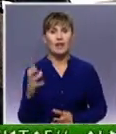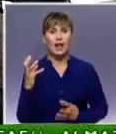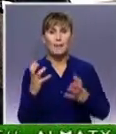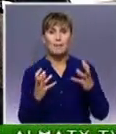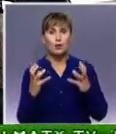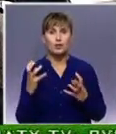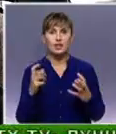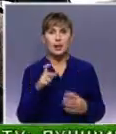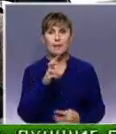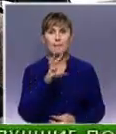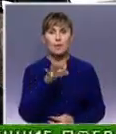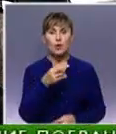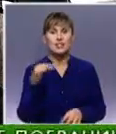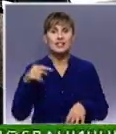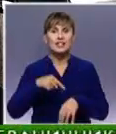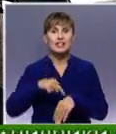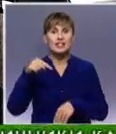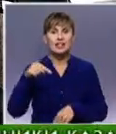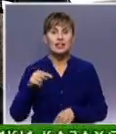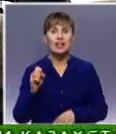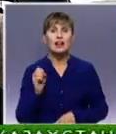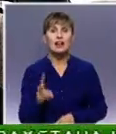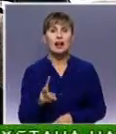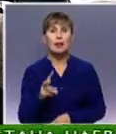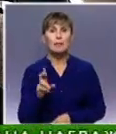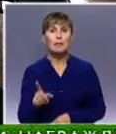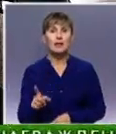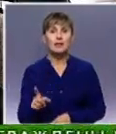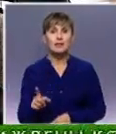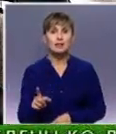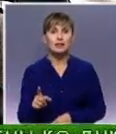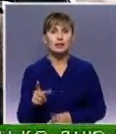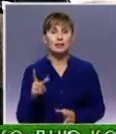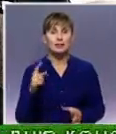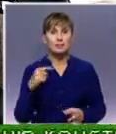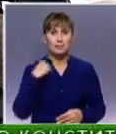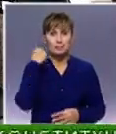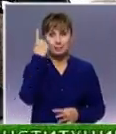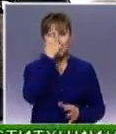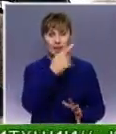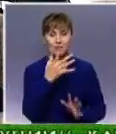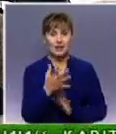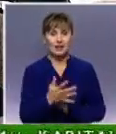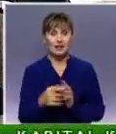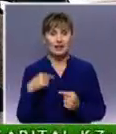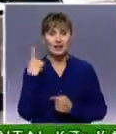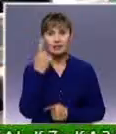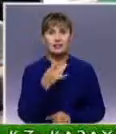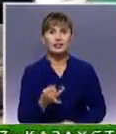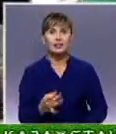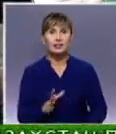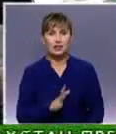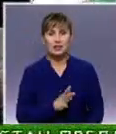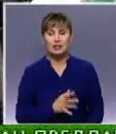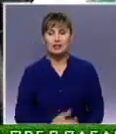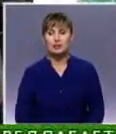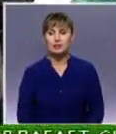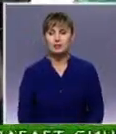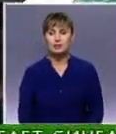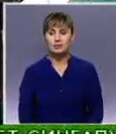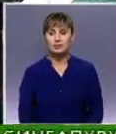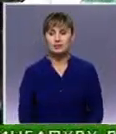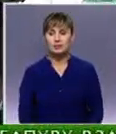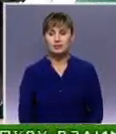эмоции. Как бы мимика у него была. И